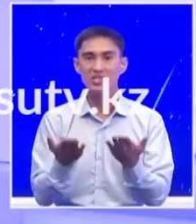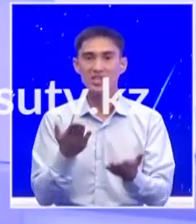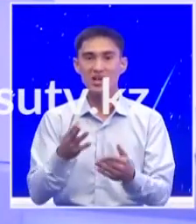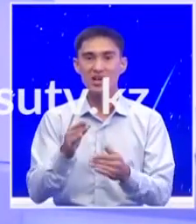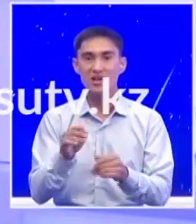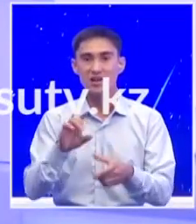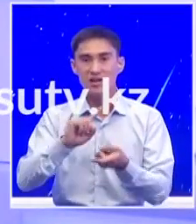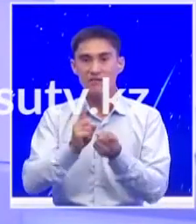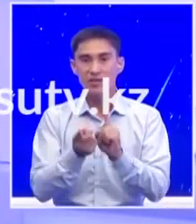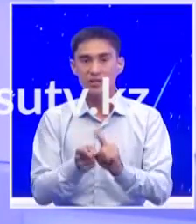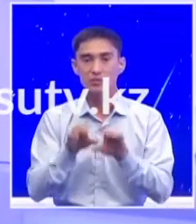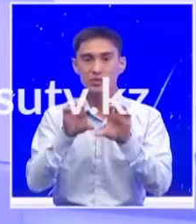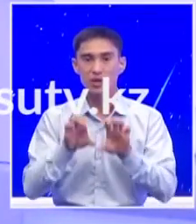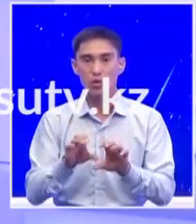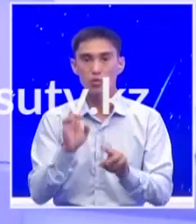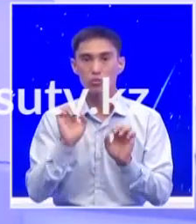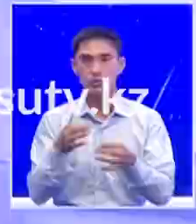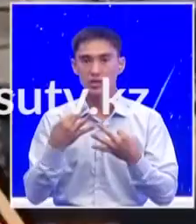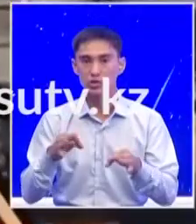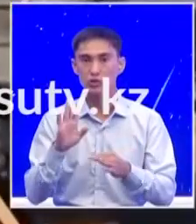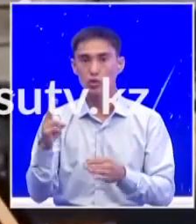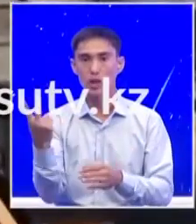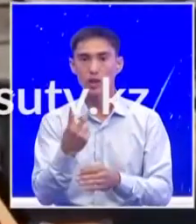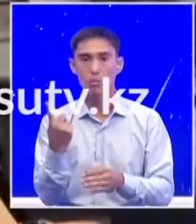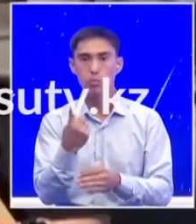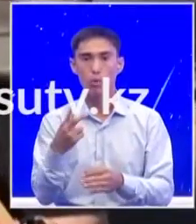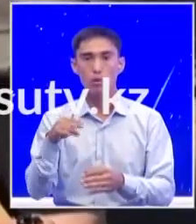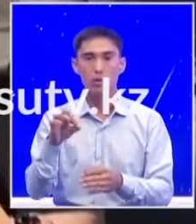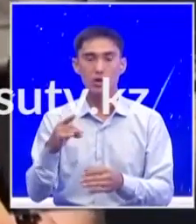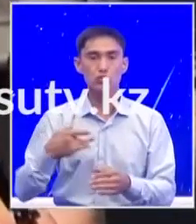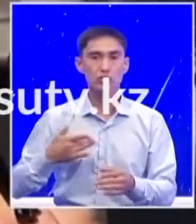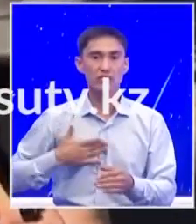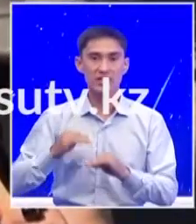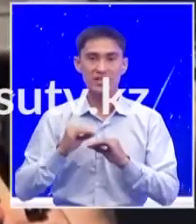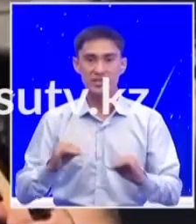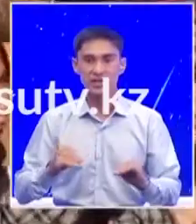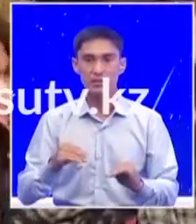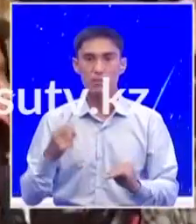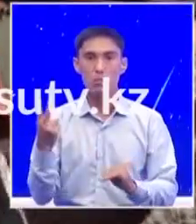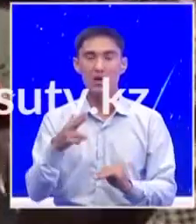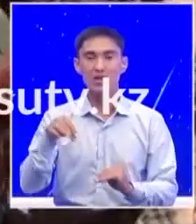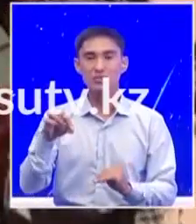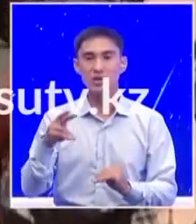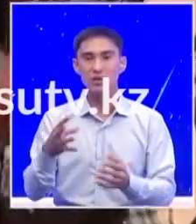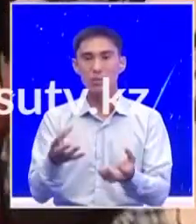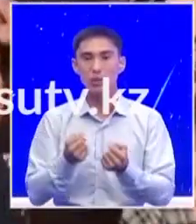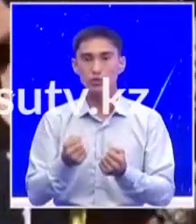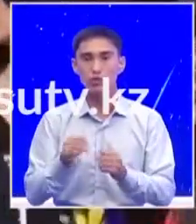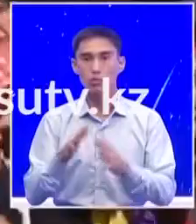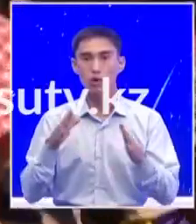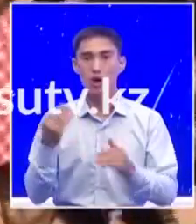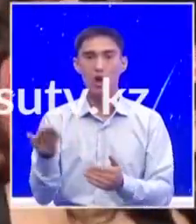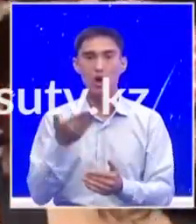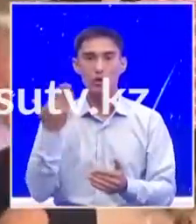референдум изменит этот закон, то будет разрешен не только однополый брак, но и усыновление детей. Пары лесбиянок получат